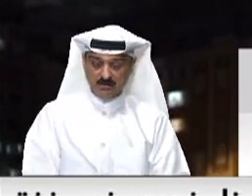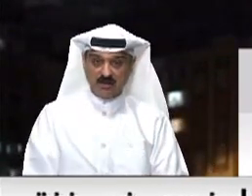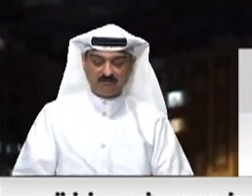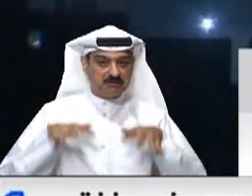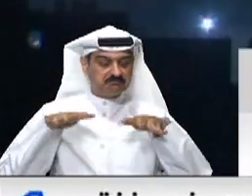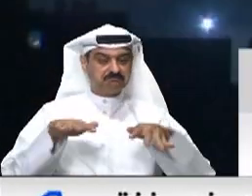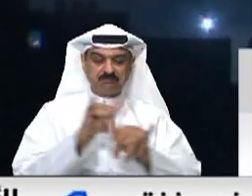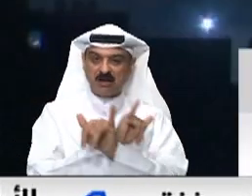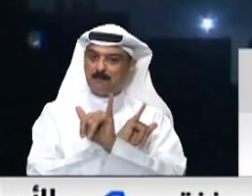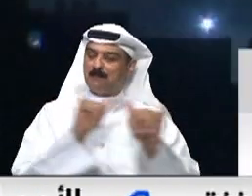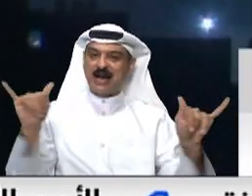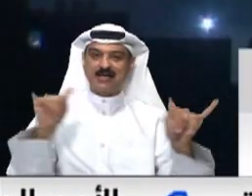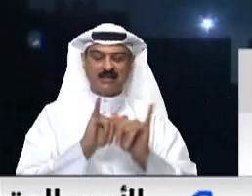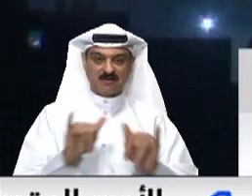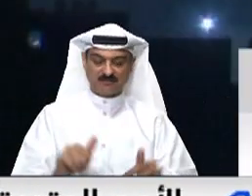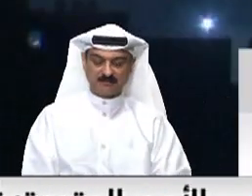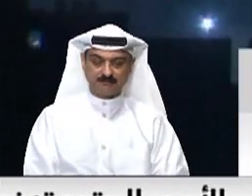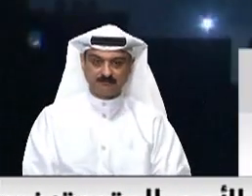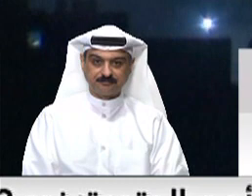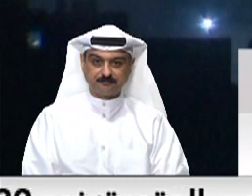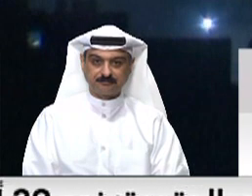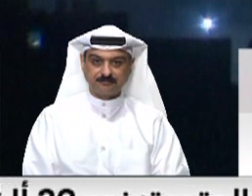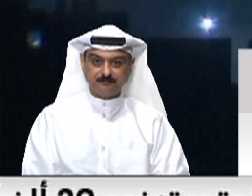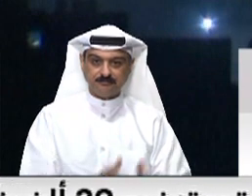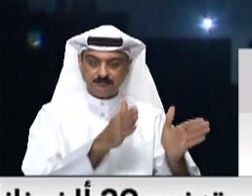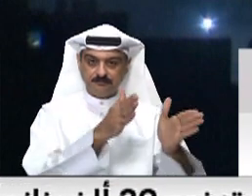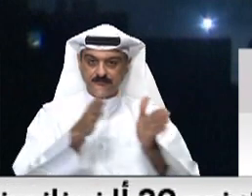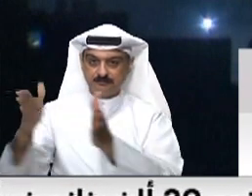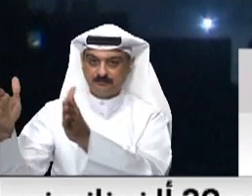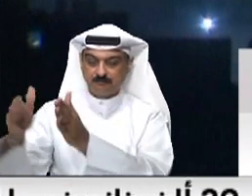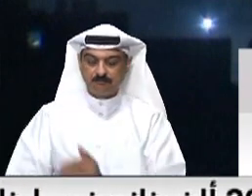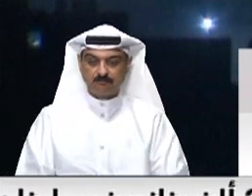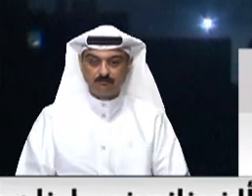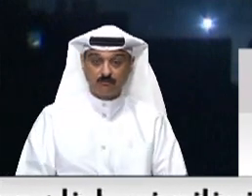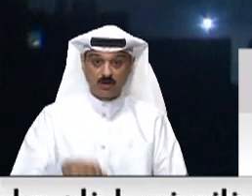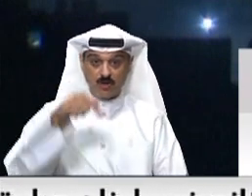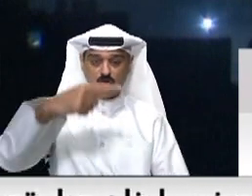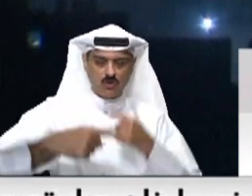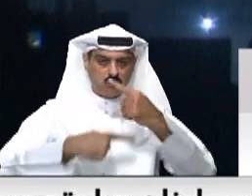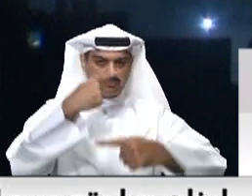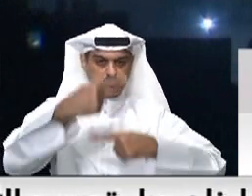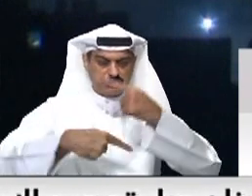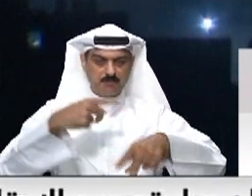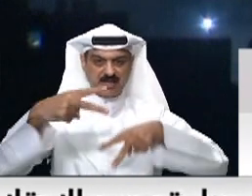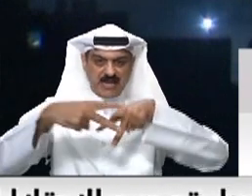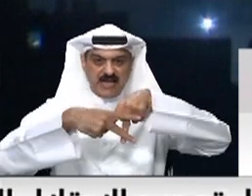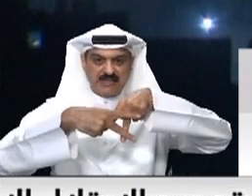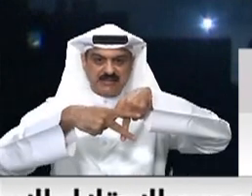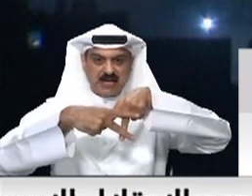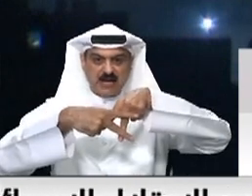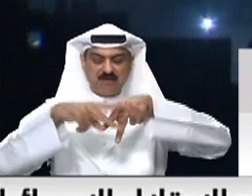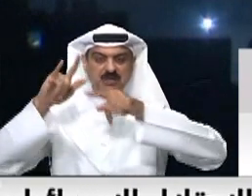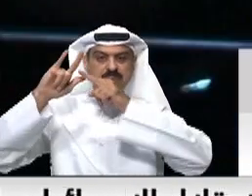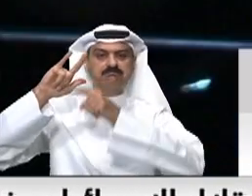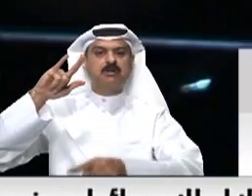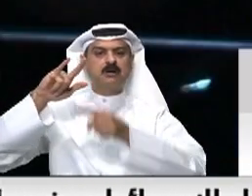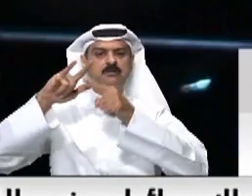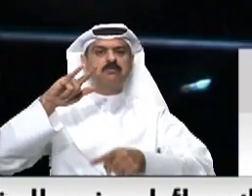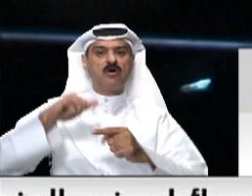التقدم صوب قطاع غزة، فيما تستمر الرشقات والضربات من قبل الطيران